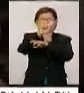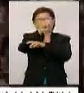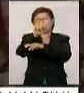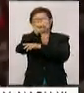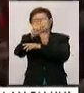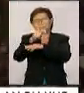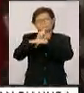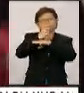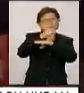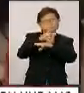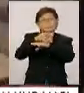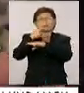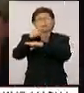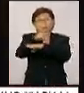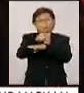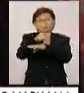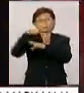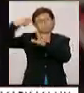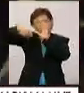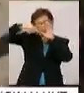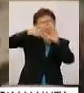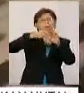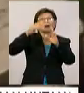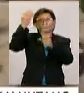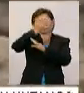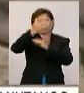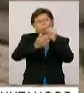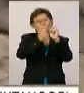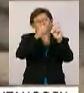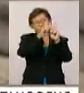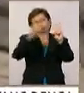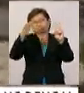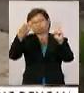Adnan, filem itu bakal ditayangkan pada 2019.